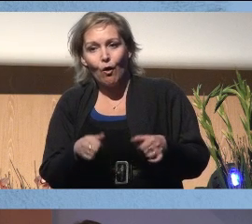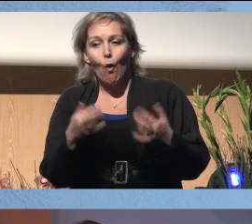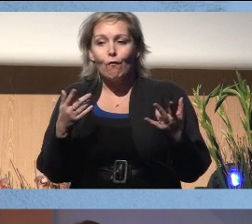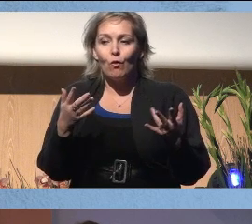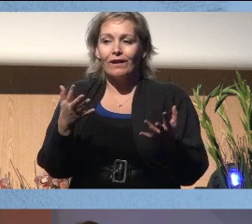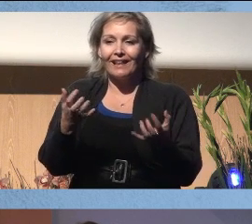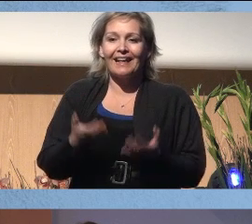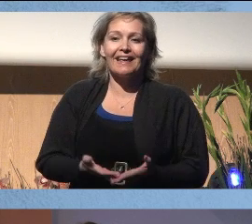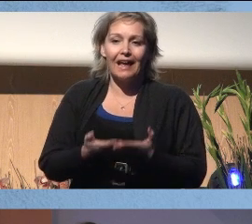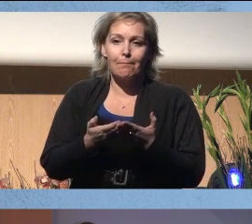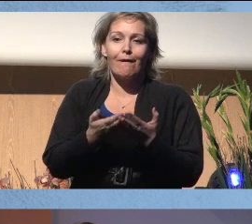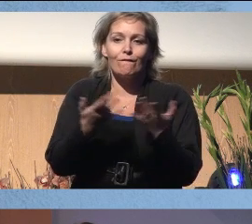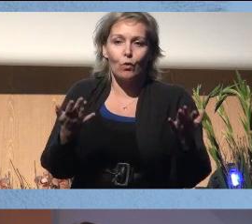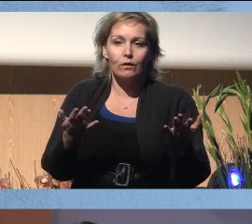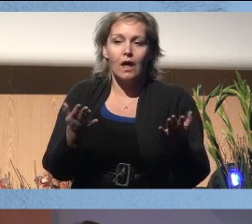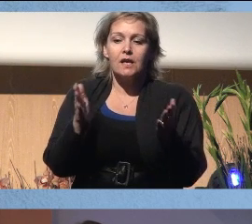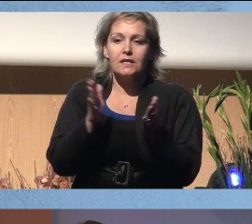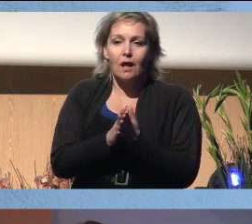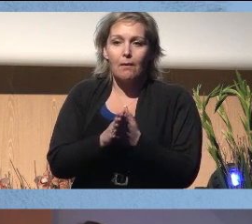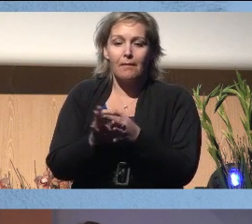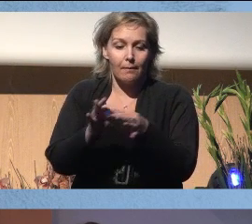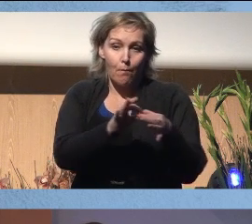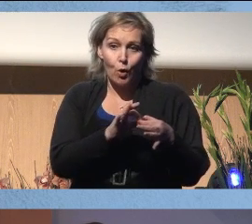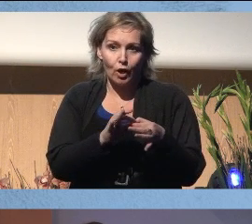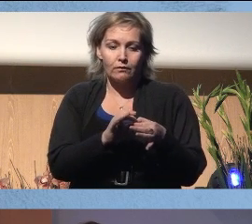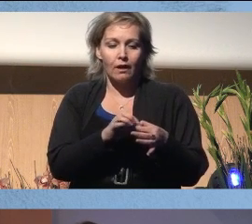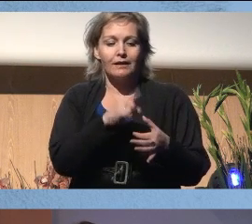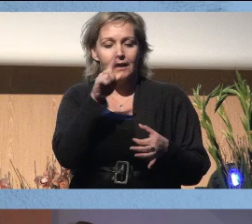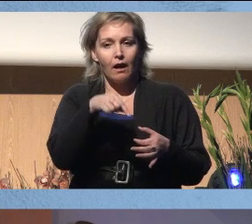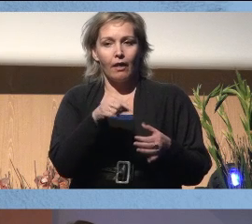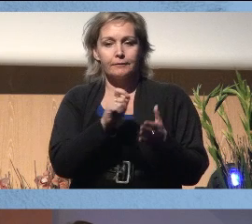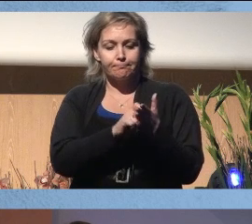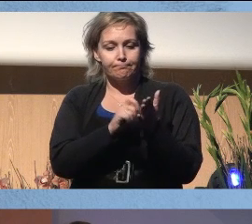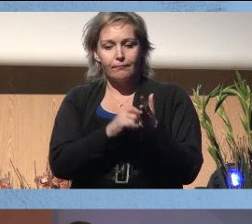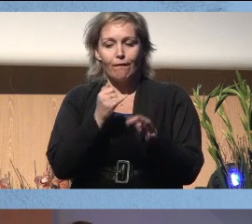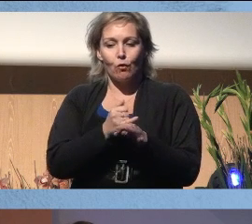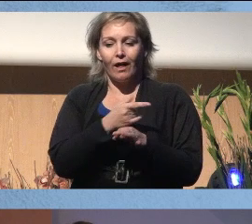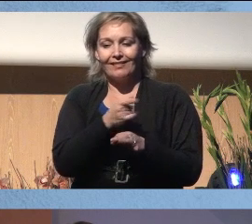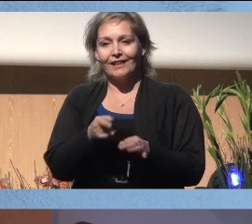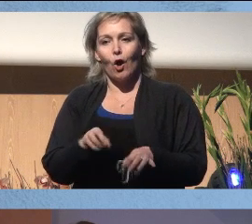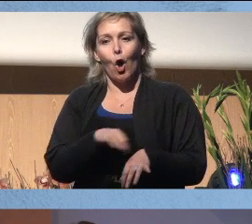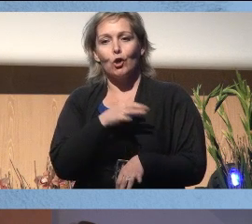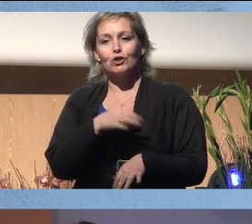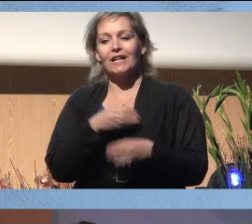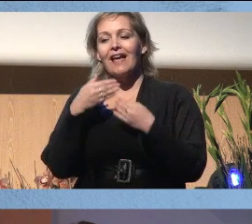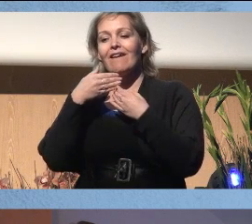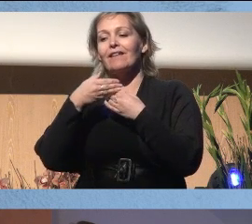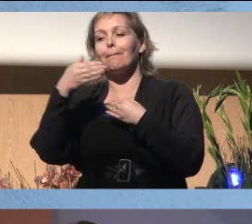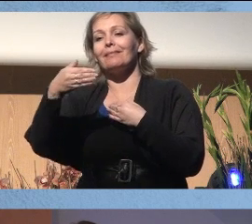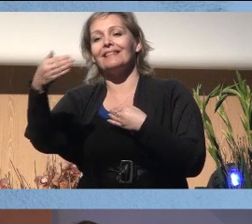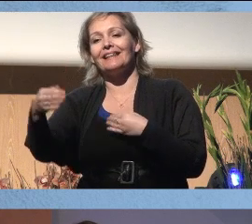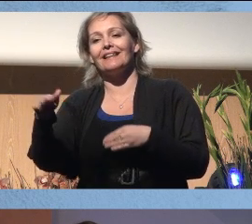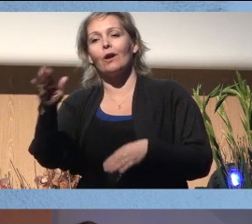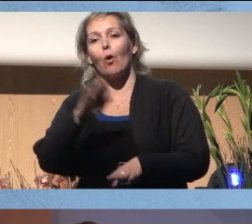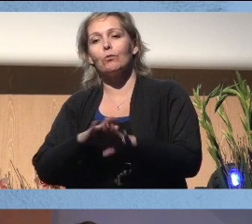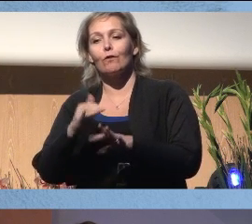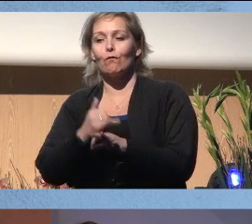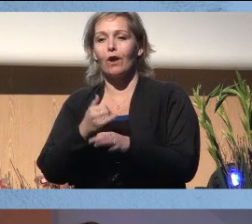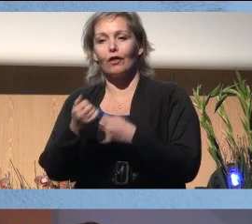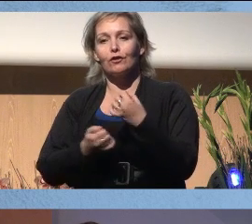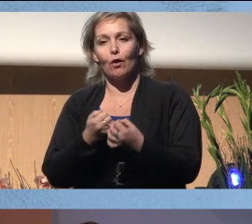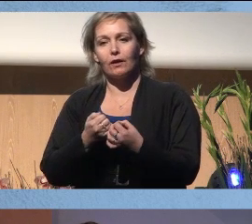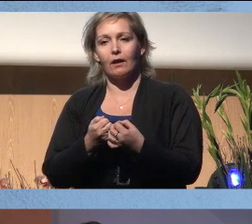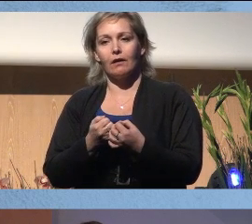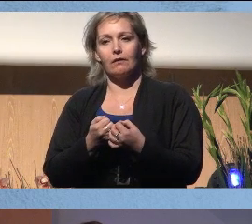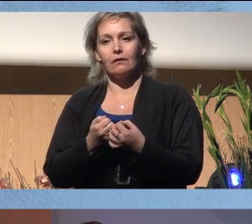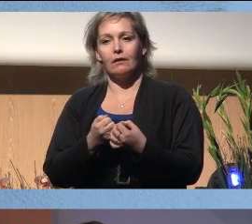for hjelp. Sammen med sine pårørende kan de gi føringer for hvordan de ønsker også den fremtidige omsorgen skal utformes den